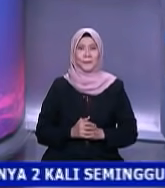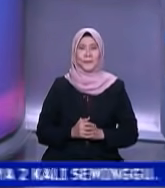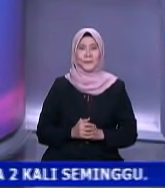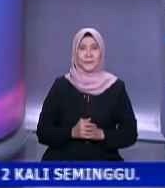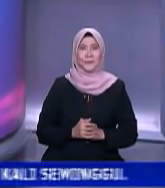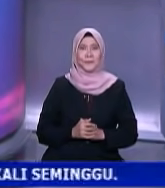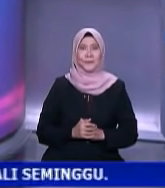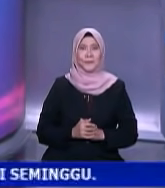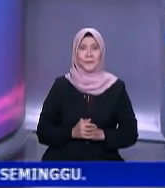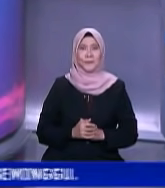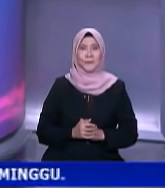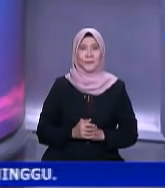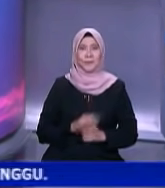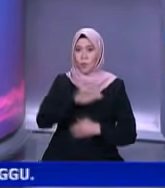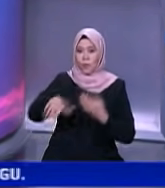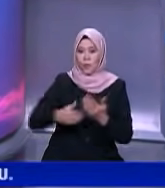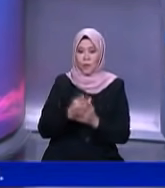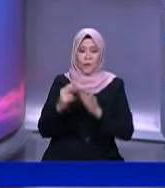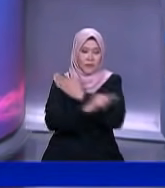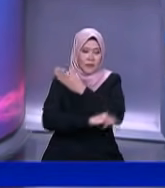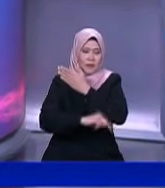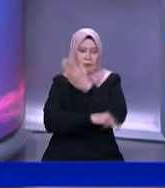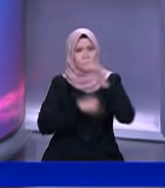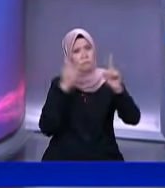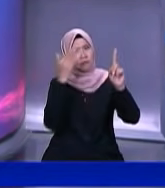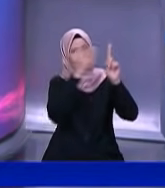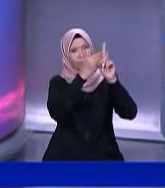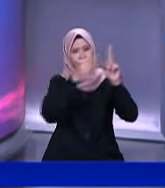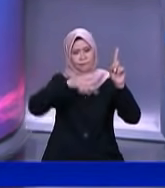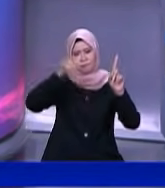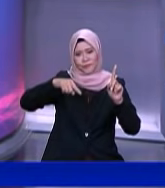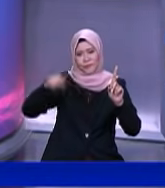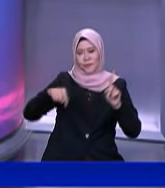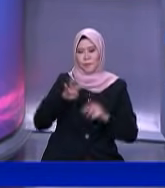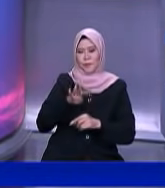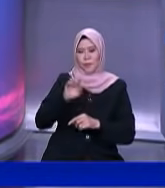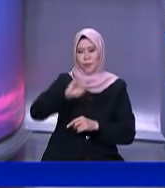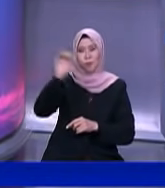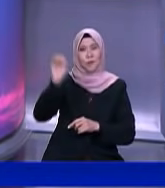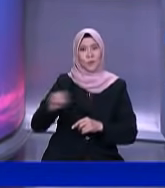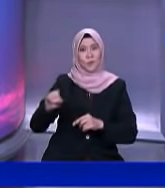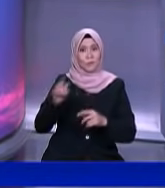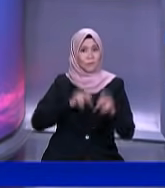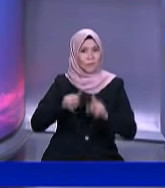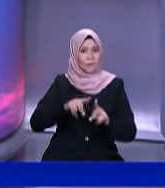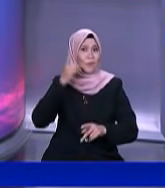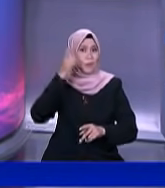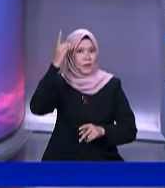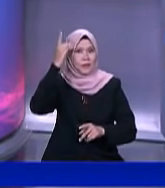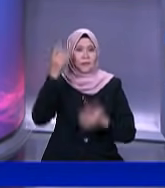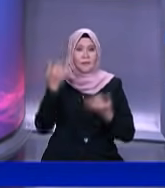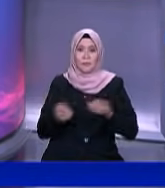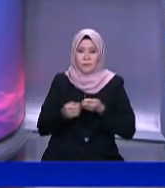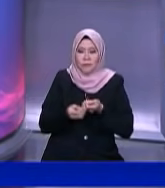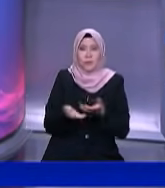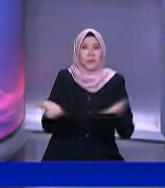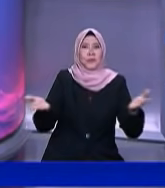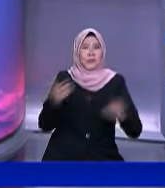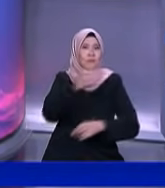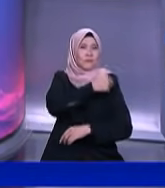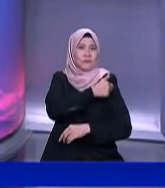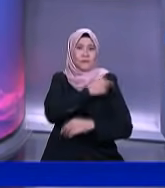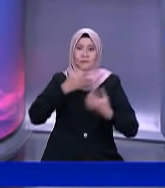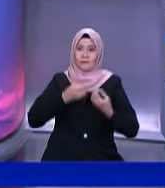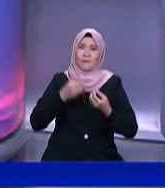Dan bagi membolehkan semua negeri mencapai nilai ambang 40% populasi dewasa, pengedaran vaksin akan diteruskan